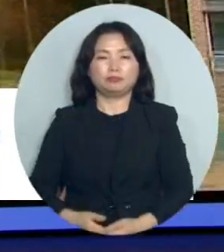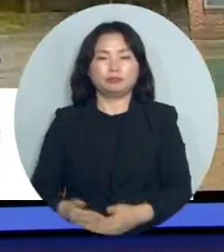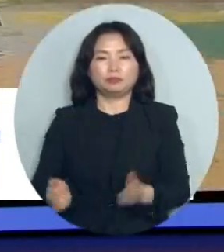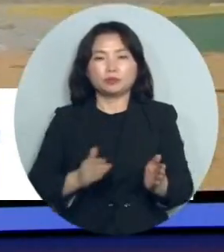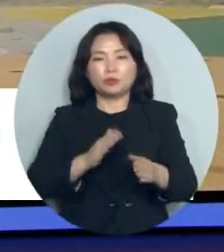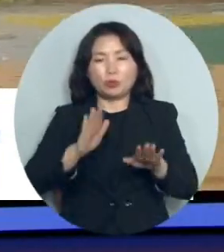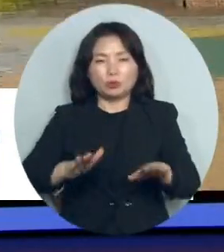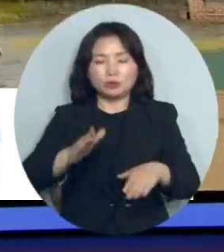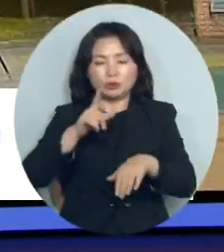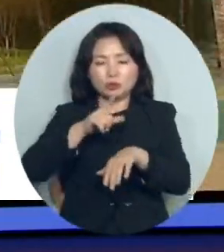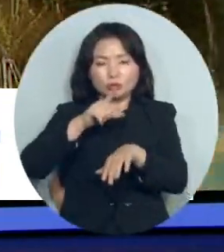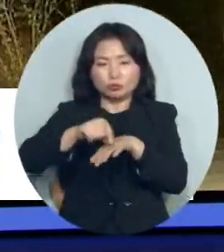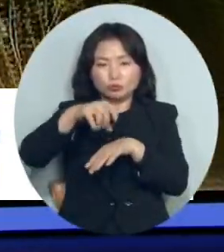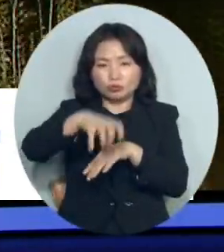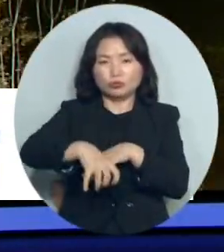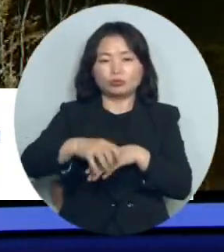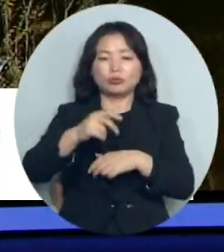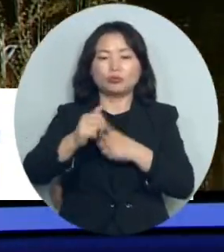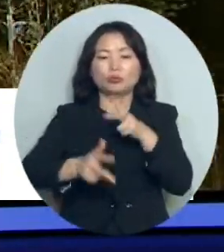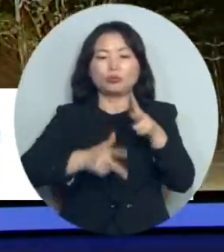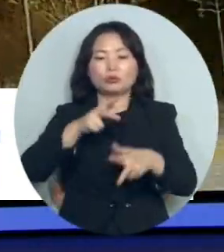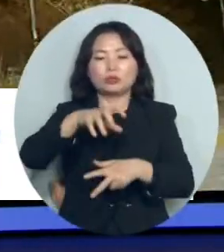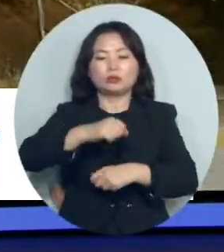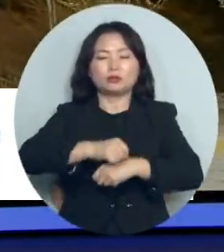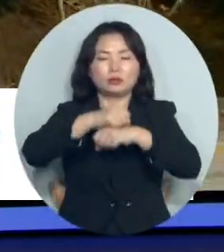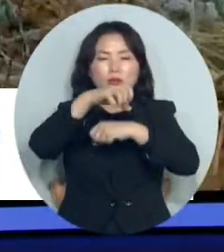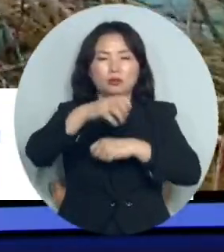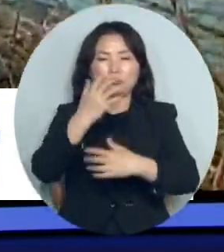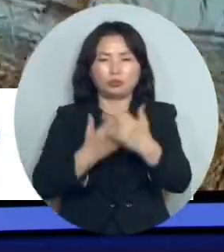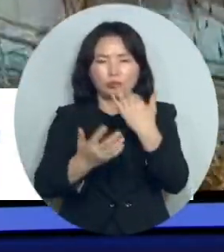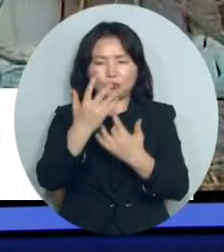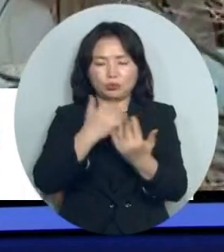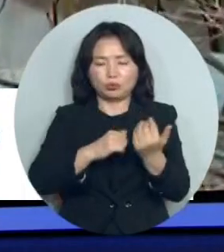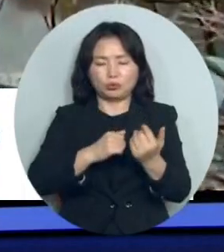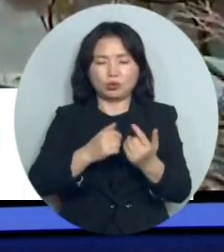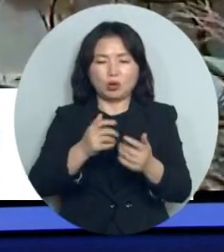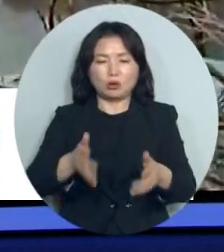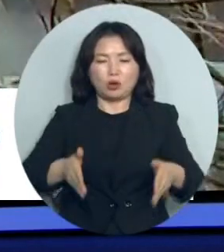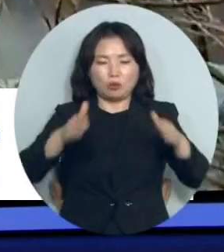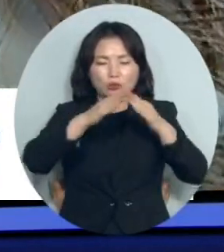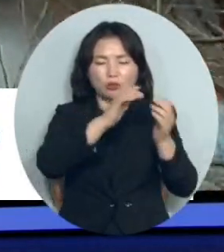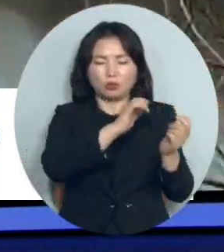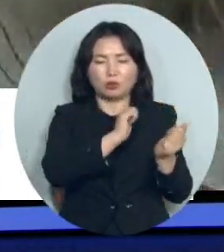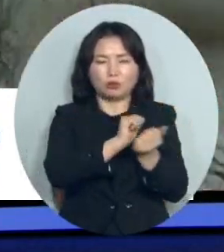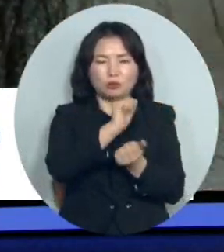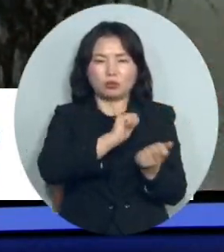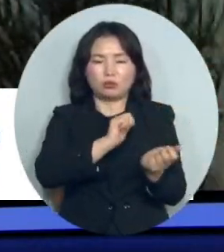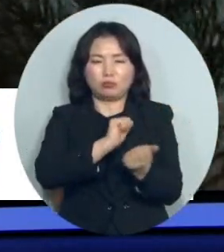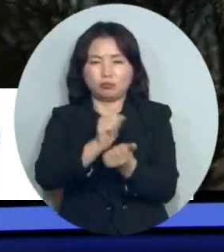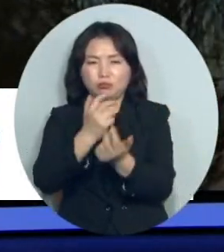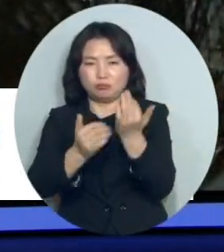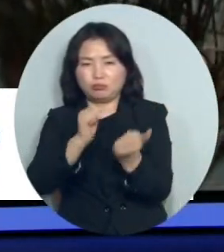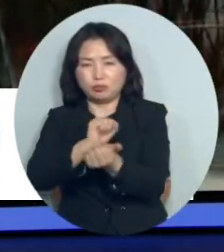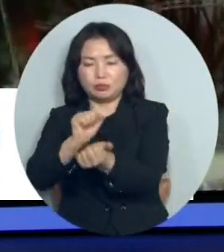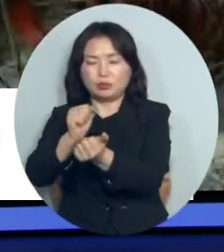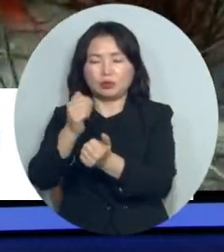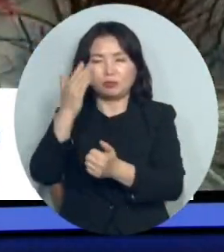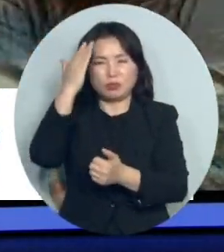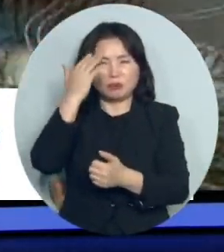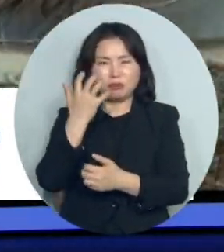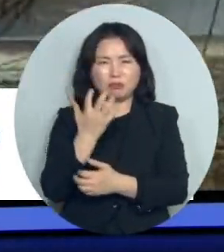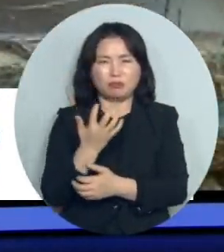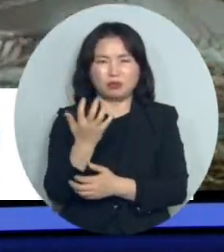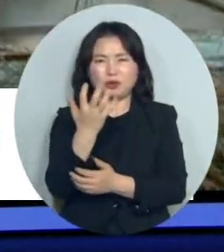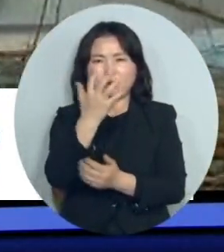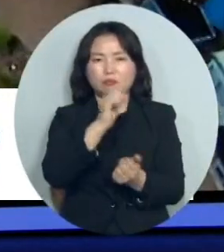오늘오후 대구 달성군에 1 공장 기아 적장 에서 난 불의의 공장 건물로 번졌습니다 한 때의 시커먼 연기가 일대로